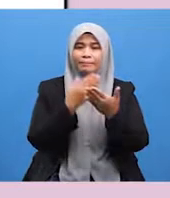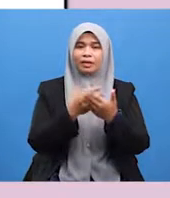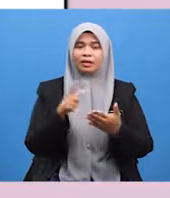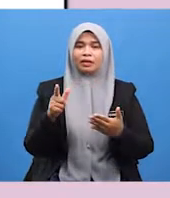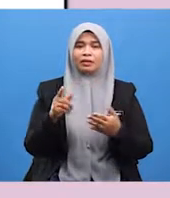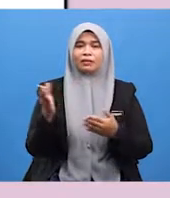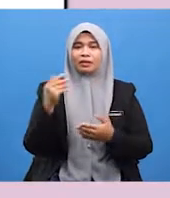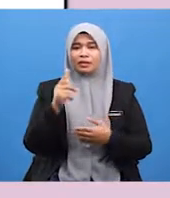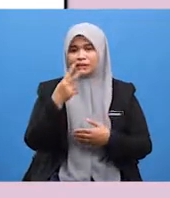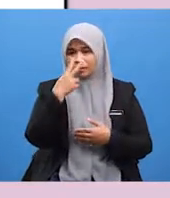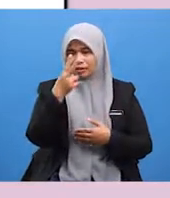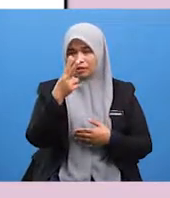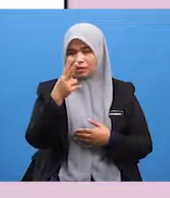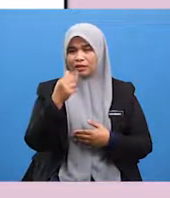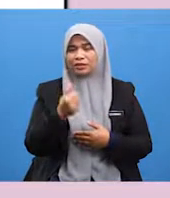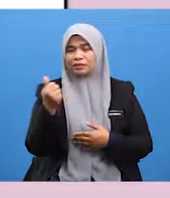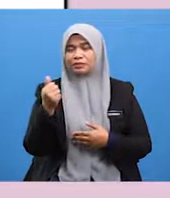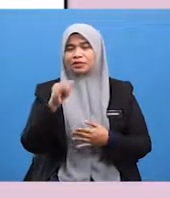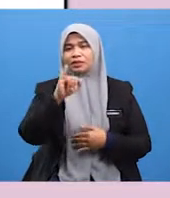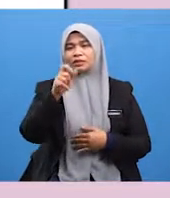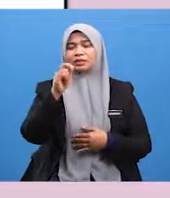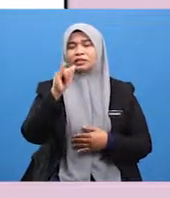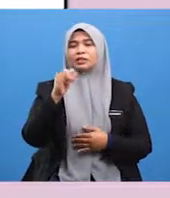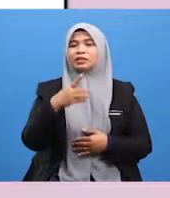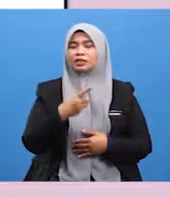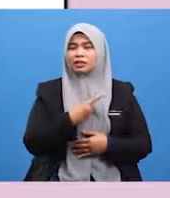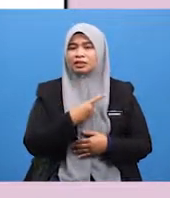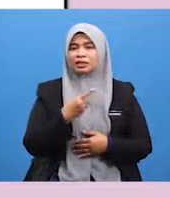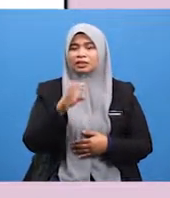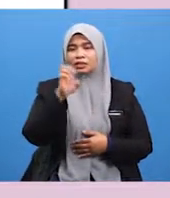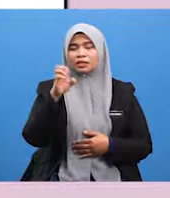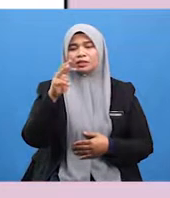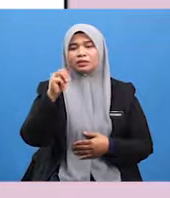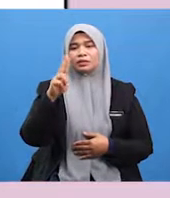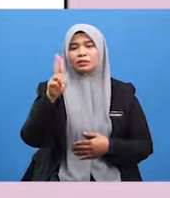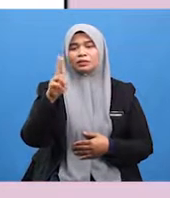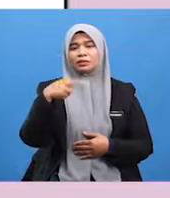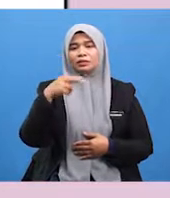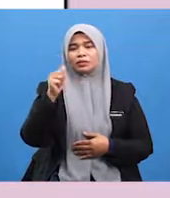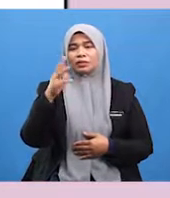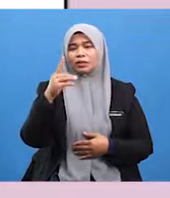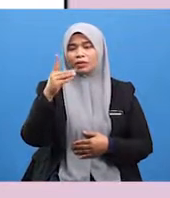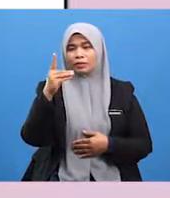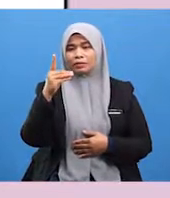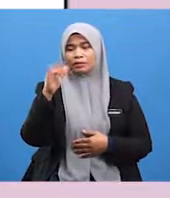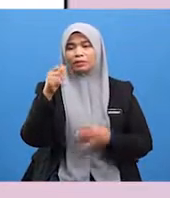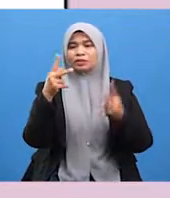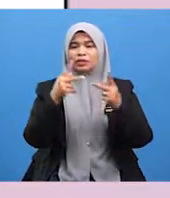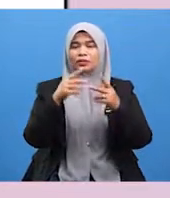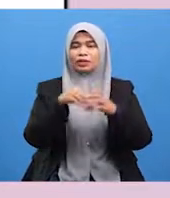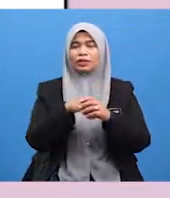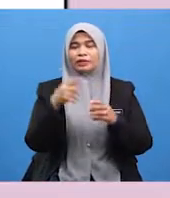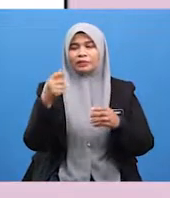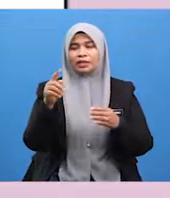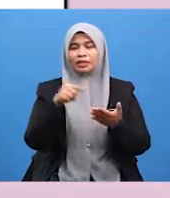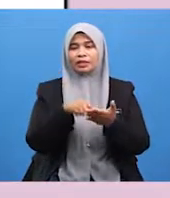Baiklah, mari kita lihat aspek jati diri Encik Muhammad yang bersesuaian dalam petikan tersebut